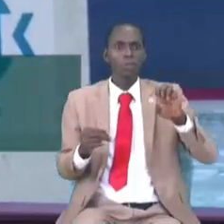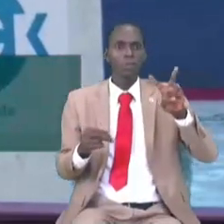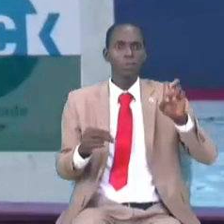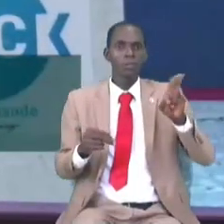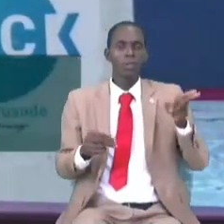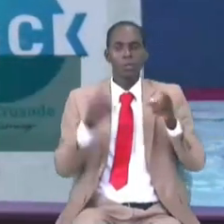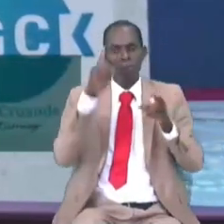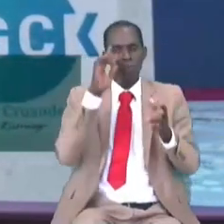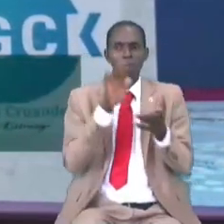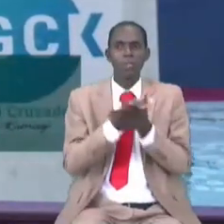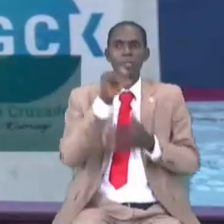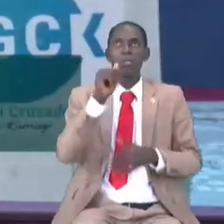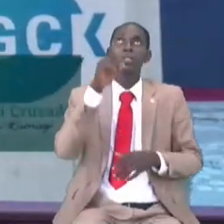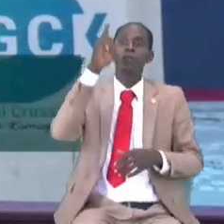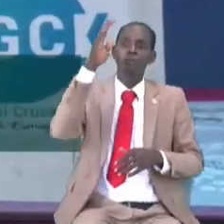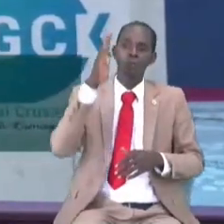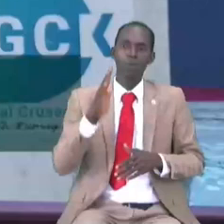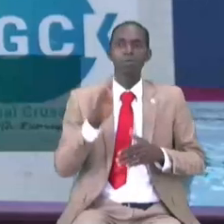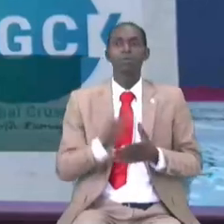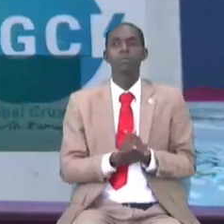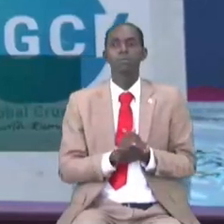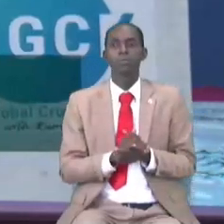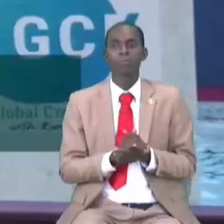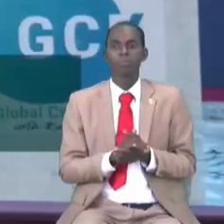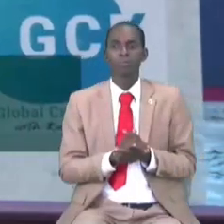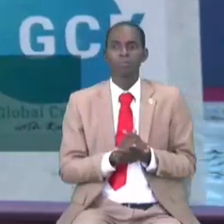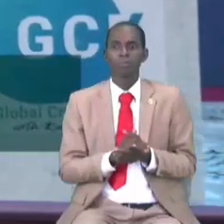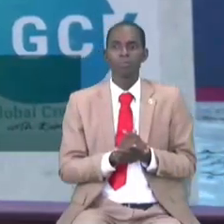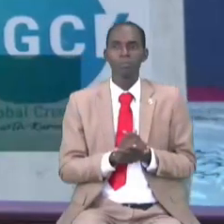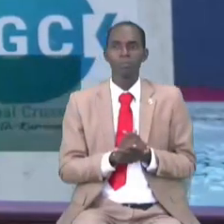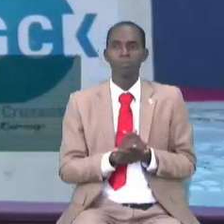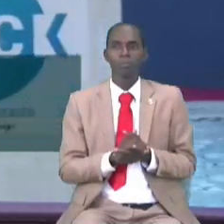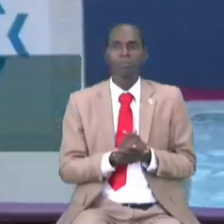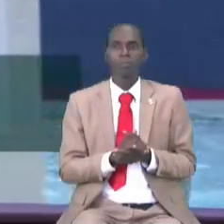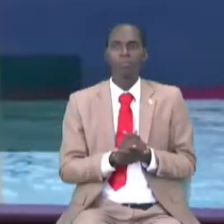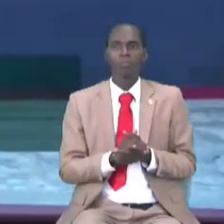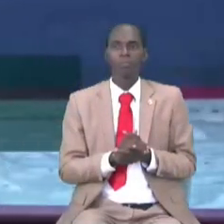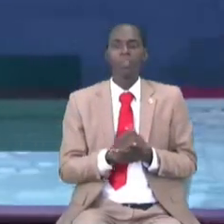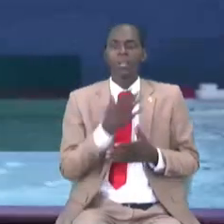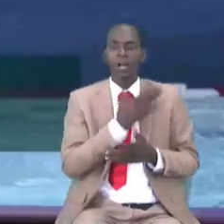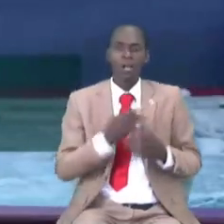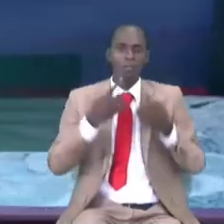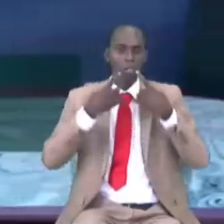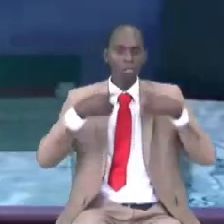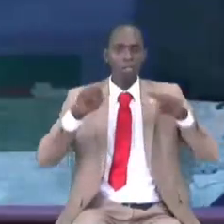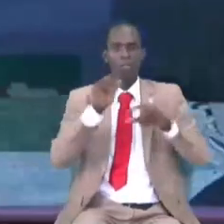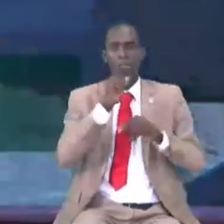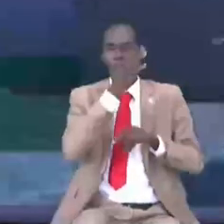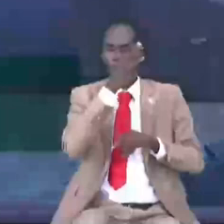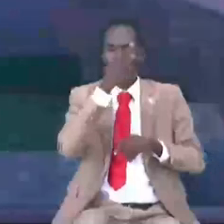Dieu. Et ils publièrent un jeûne et se revêtirent de sacs depuis les plus